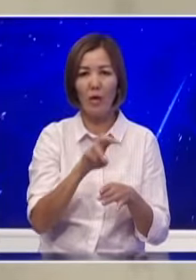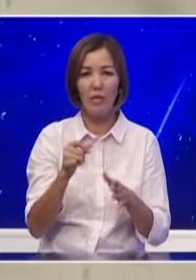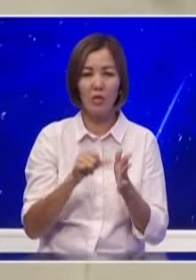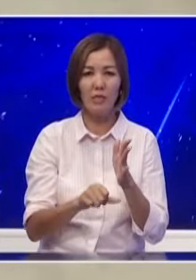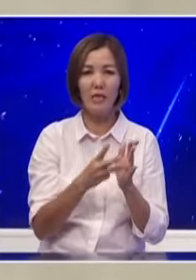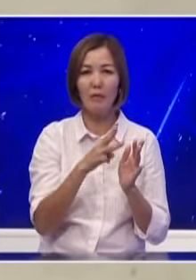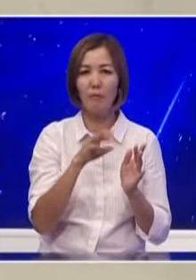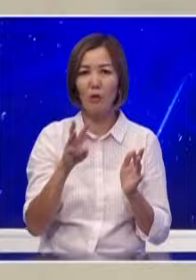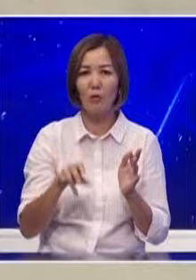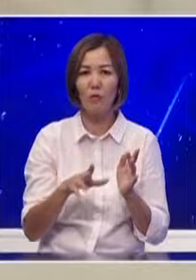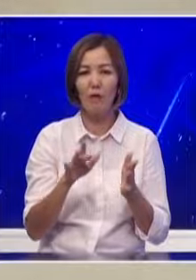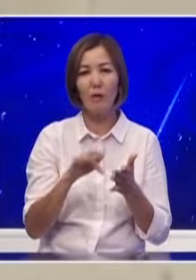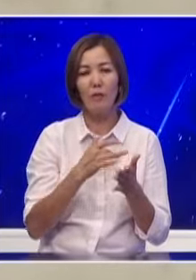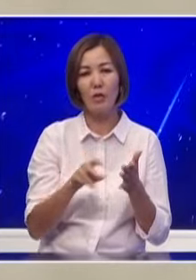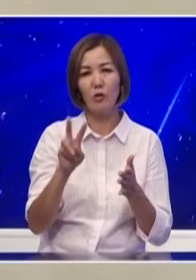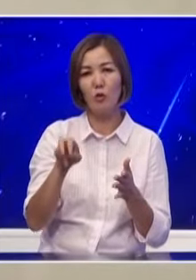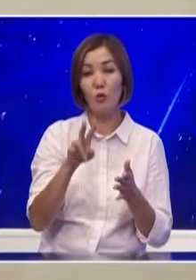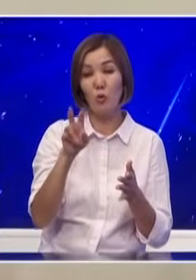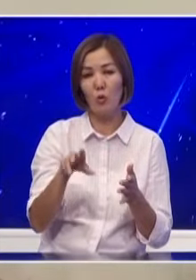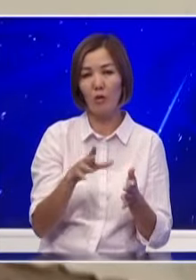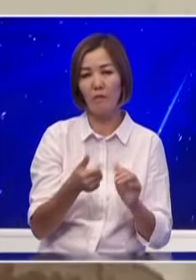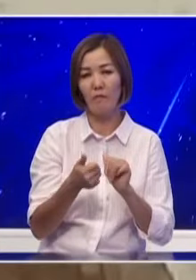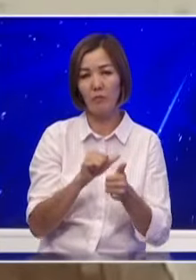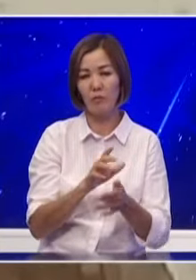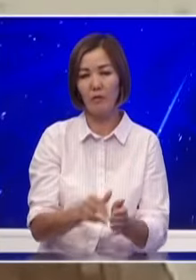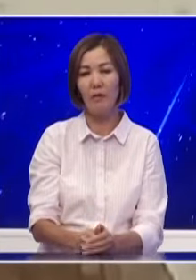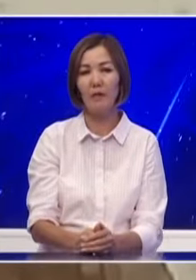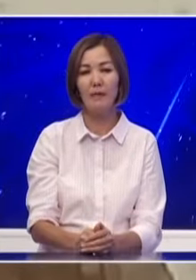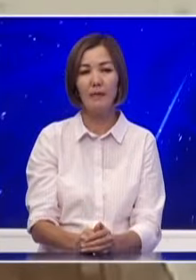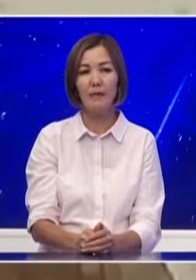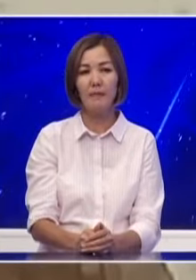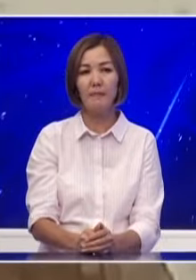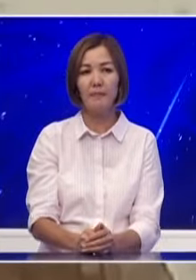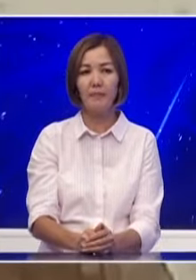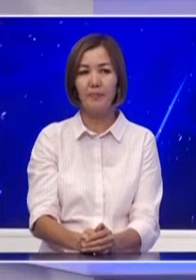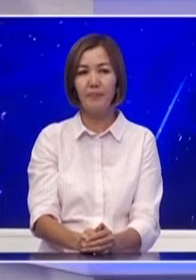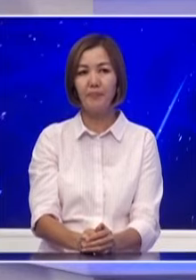юаней или 63 миллиона в пересчете на доллары США.